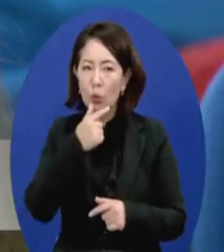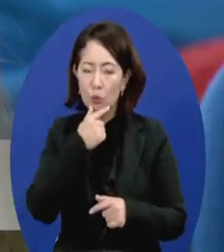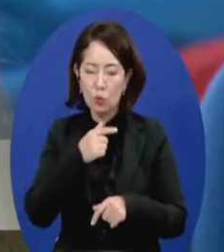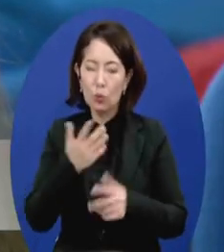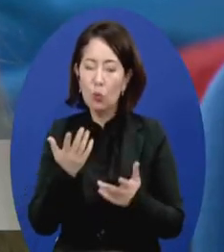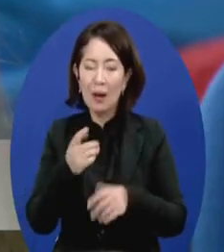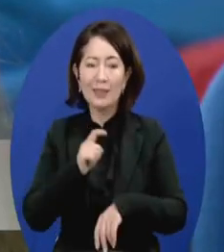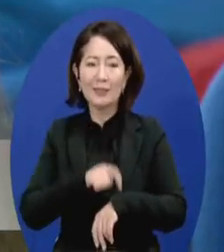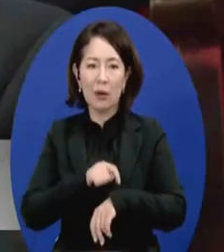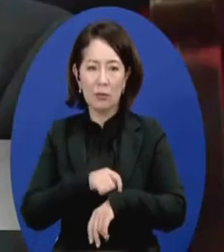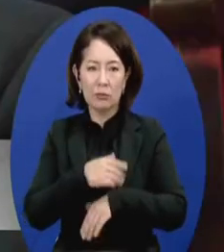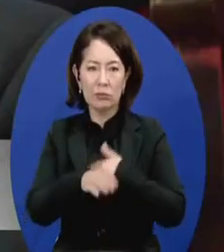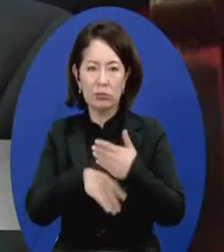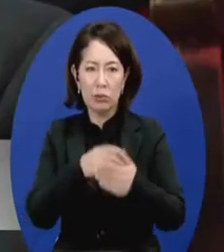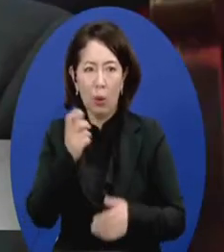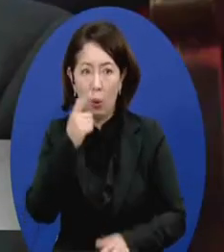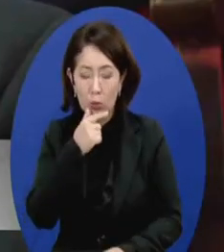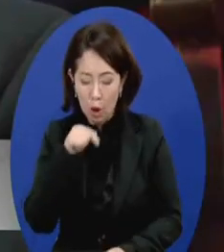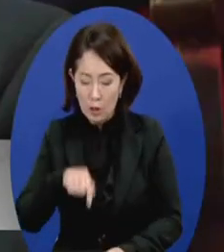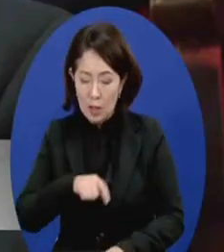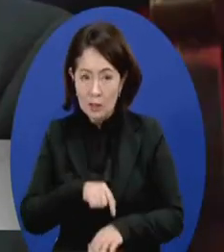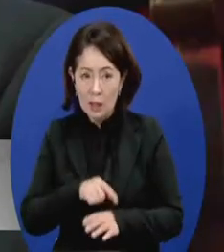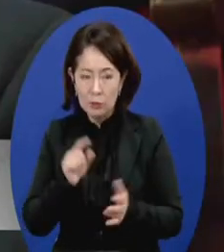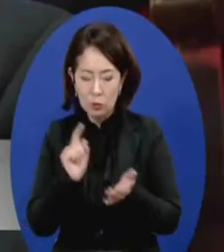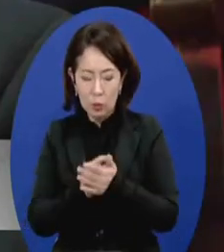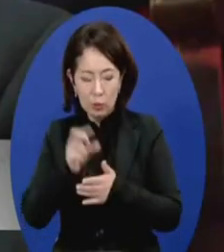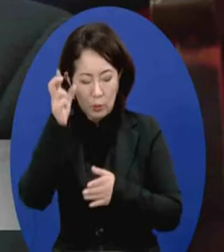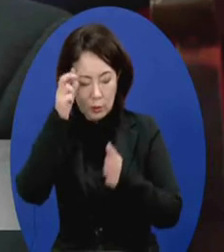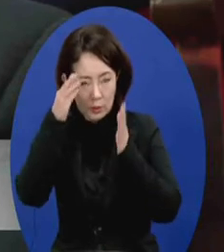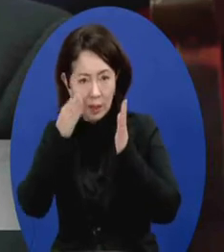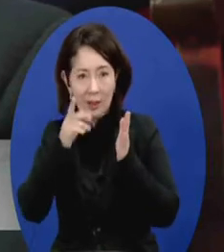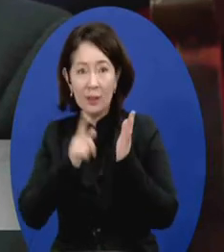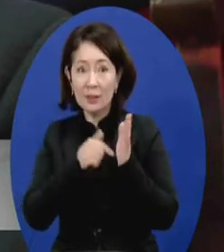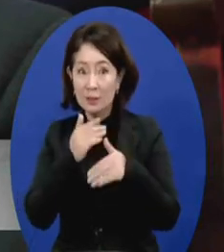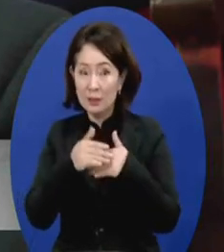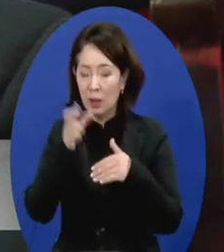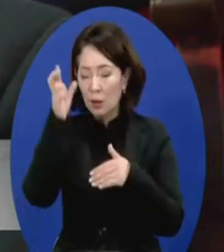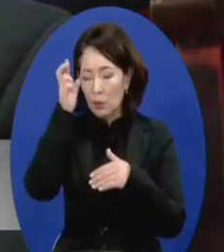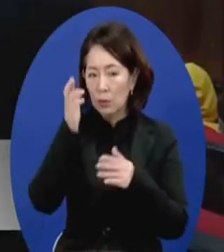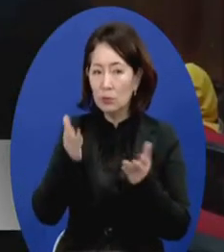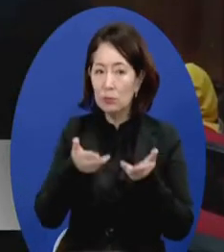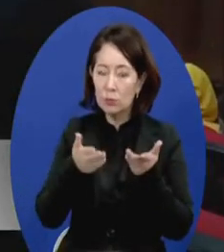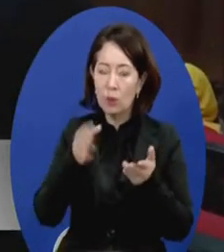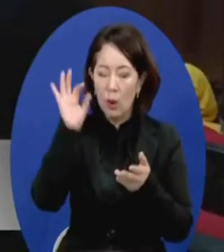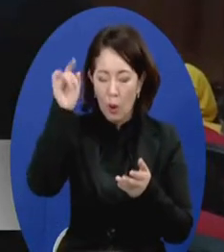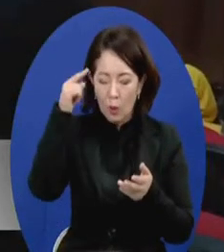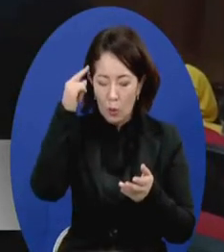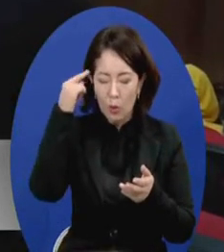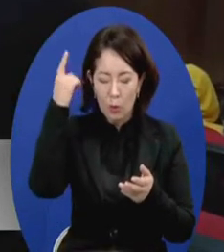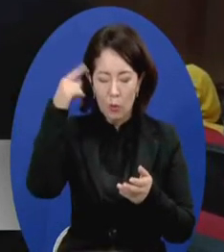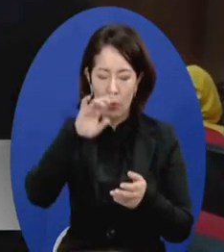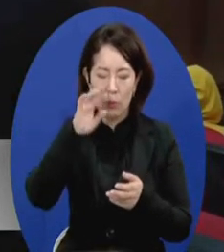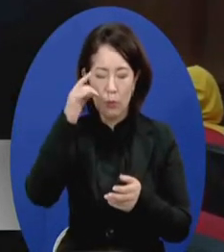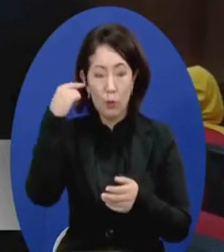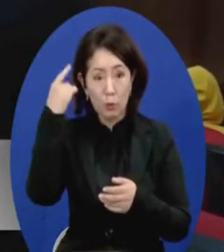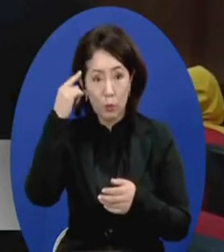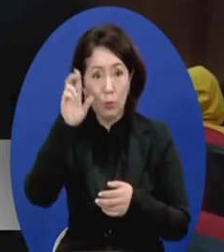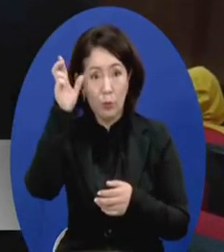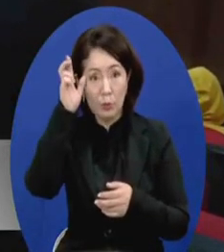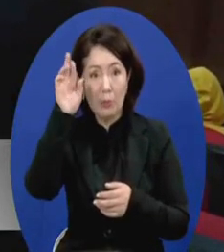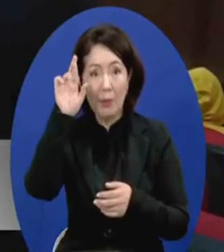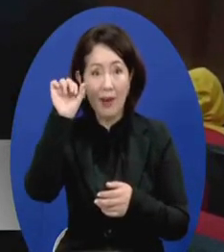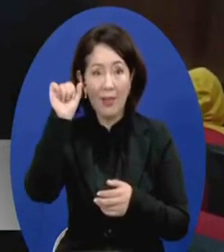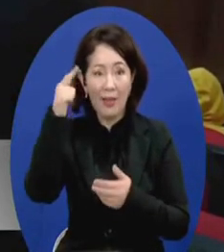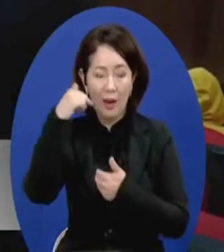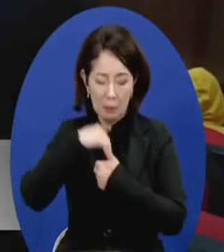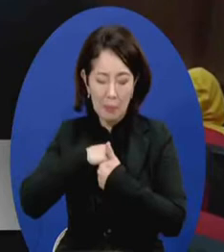цаг хугацаа. Тиймээс одоо байгаа цаг хугацааг боловсролдоо зориулах хэрэгтэй. Ингэж чадвал оюун санаа боловсролын баялаг танд үлдэнэ. Ийм л